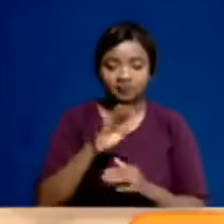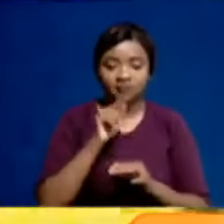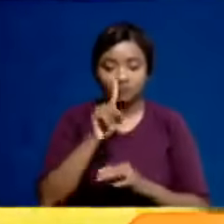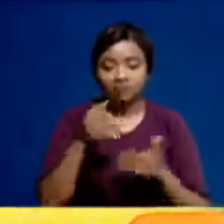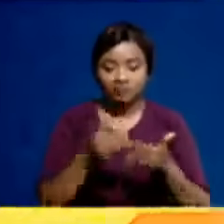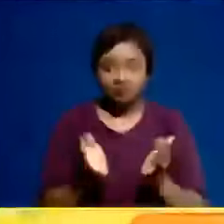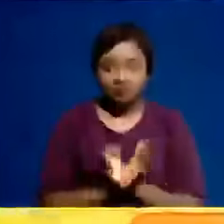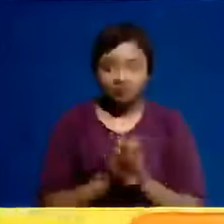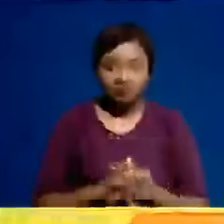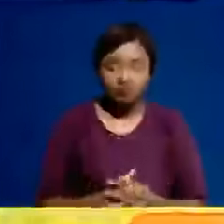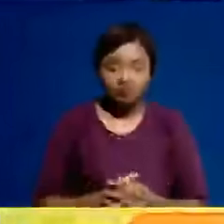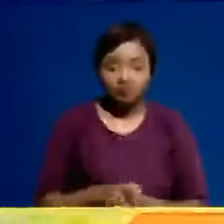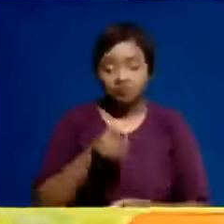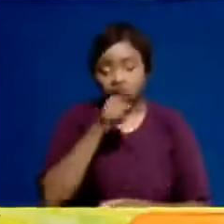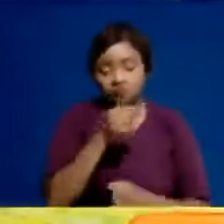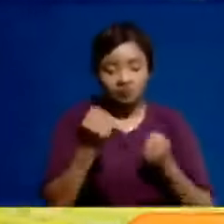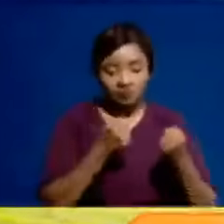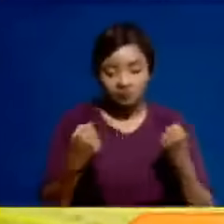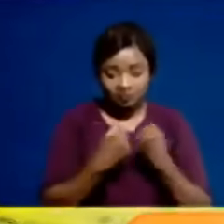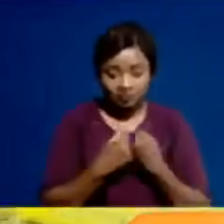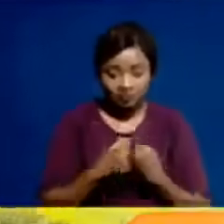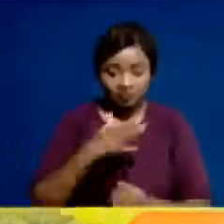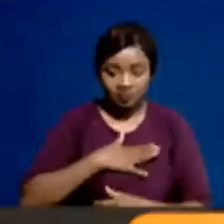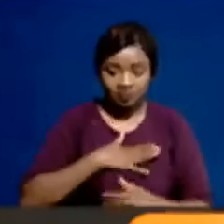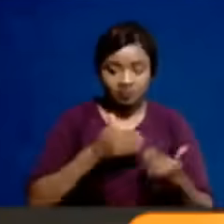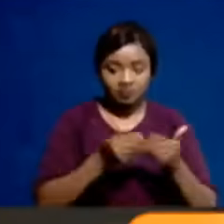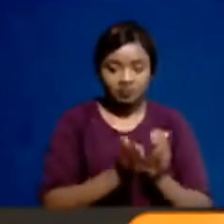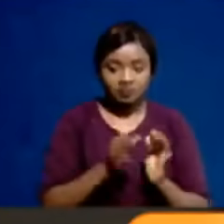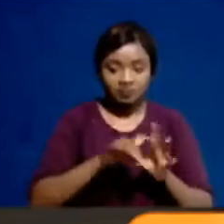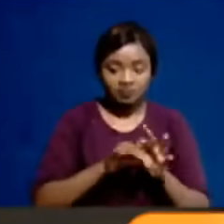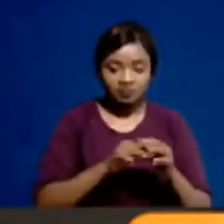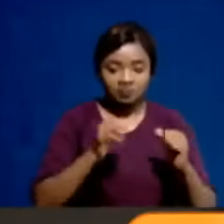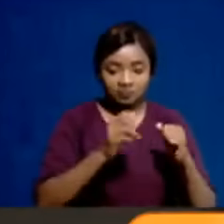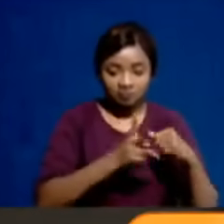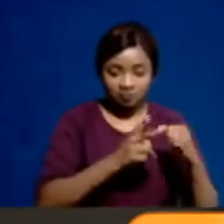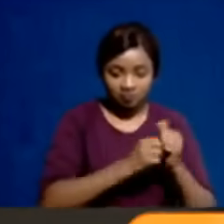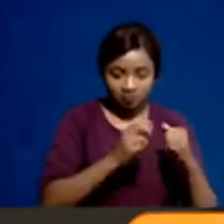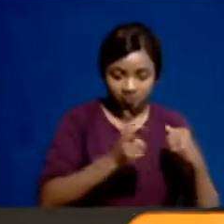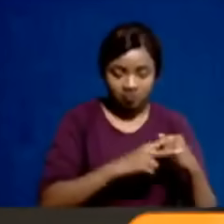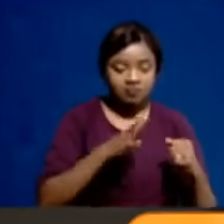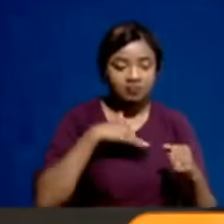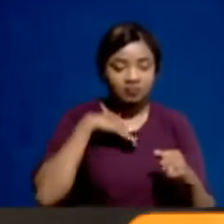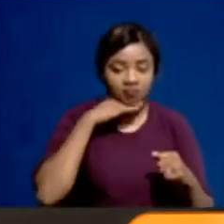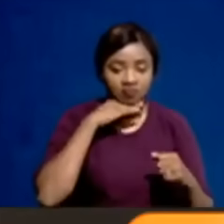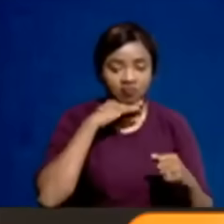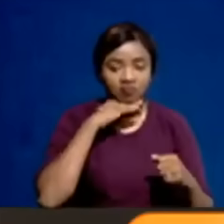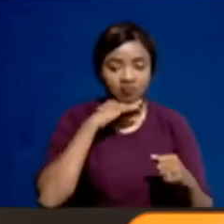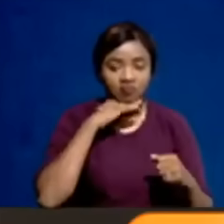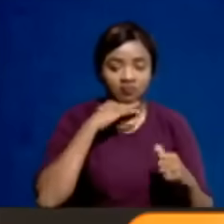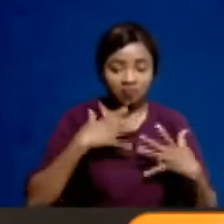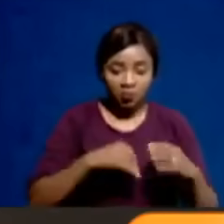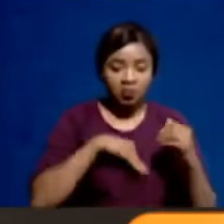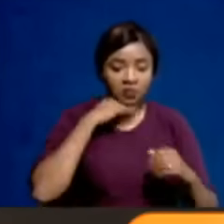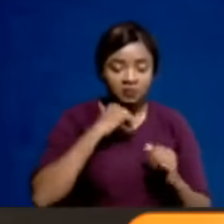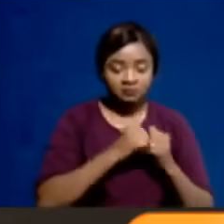ya Laikipia. Hiyo ajali tulipoteza watu 7, watu 15 wakapelekwa hospitali. Kwa siku ya